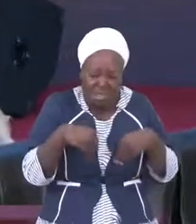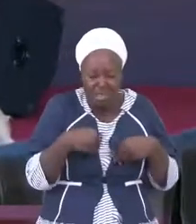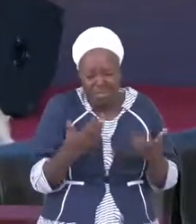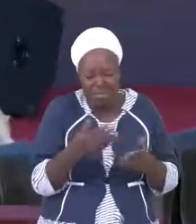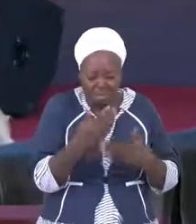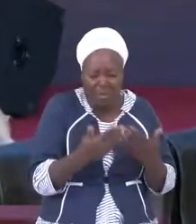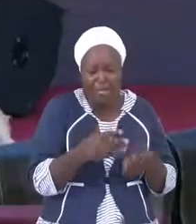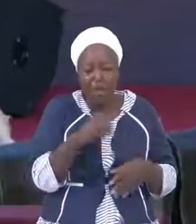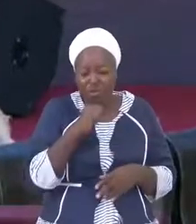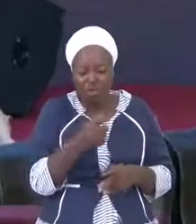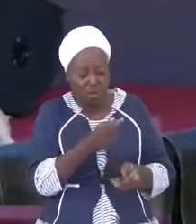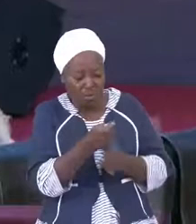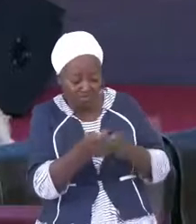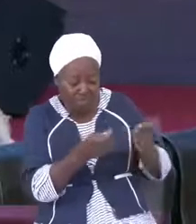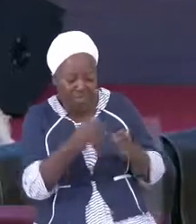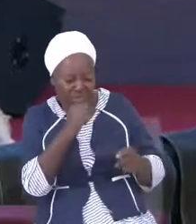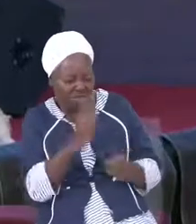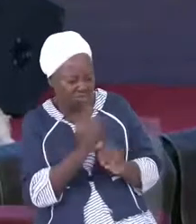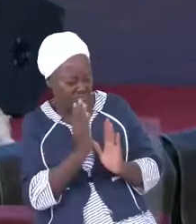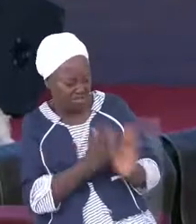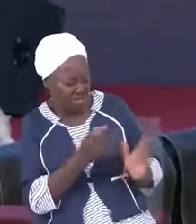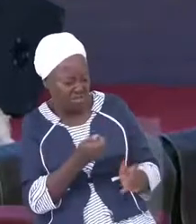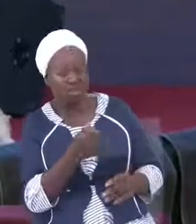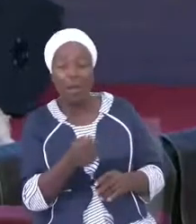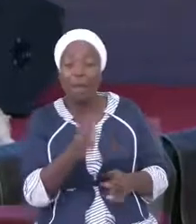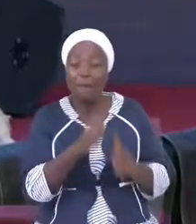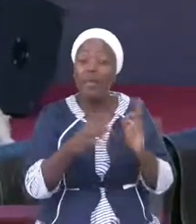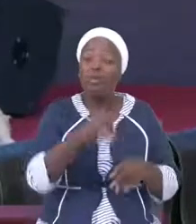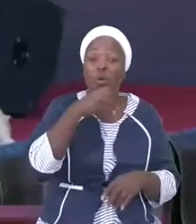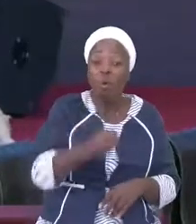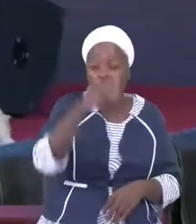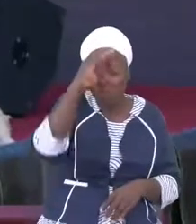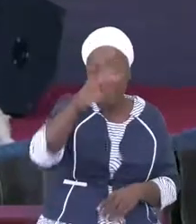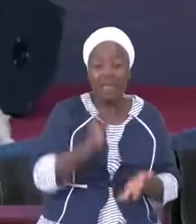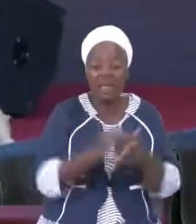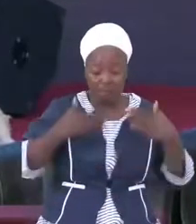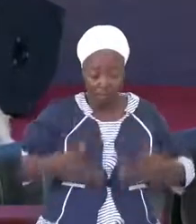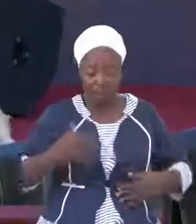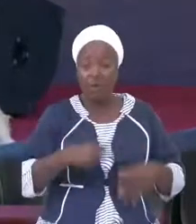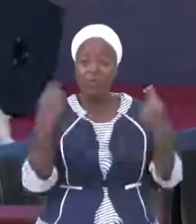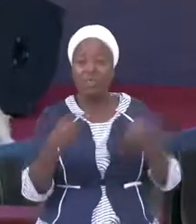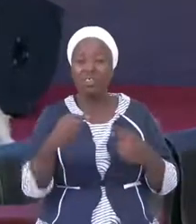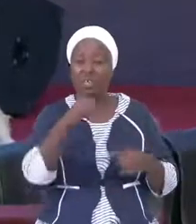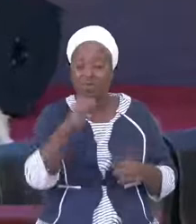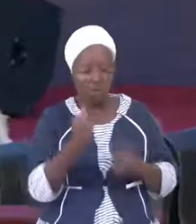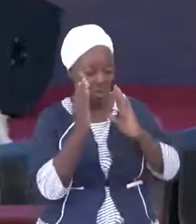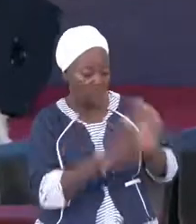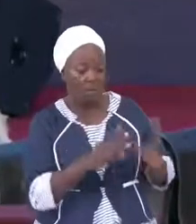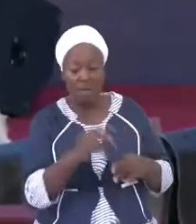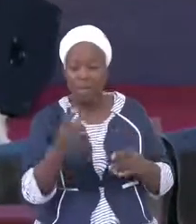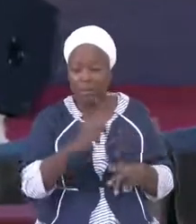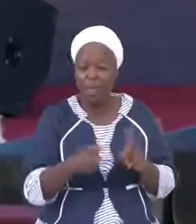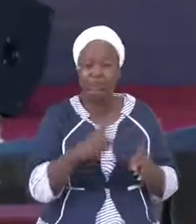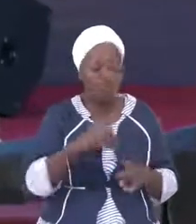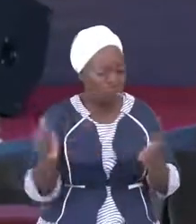toléré, contrôlé, et non seulement être restreint, le vieil homme, le corps du péché, ce n'est